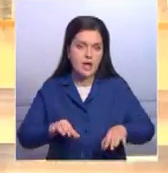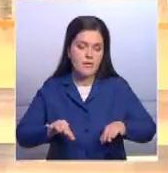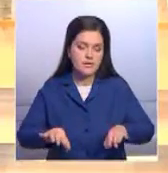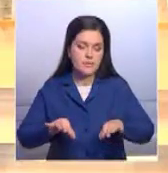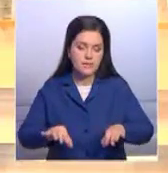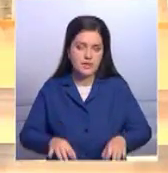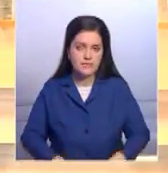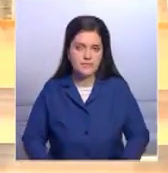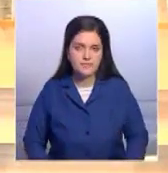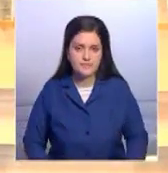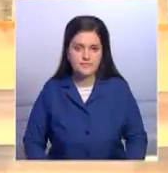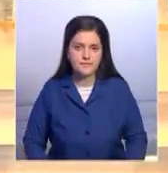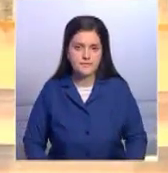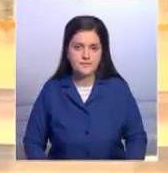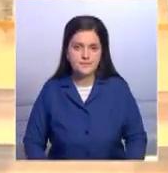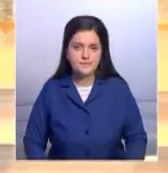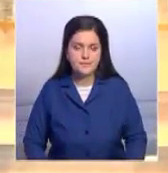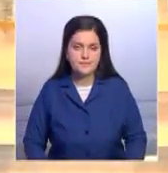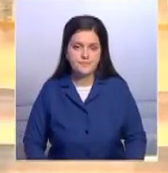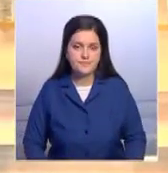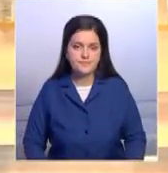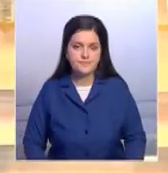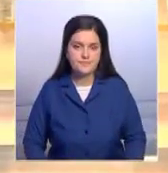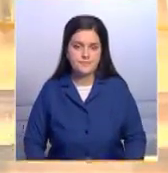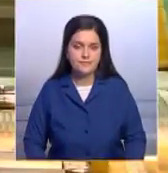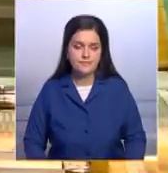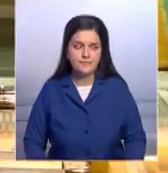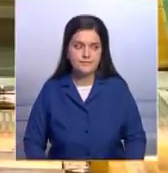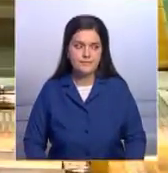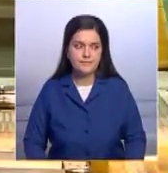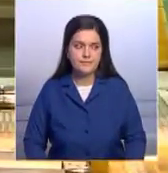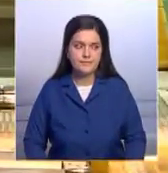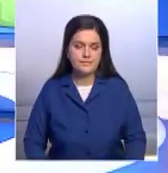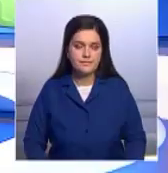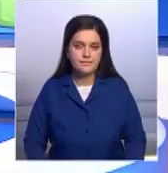качество и надежность своих автомобилей.